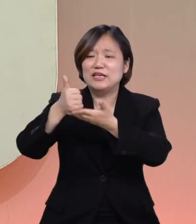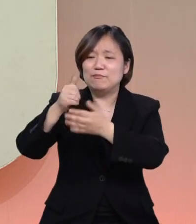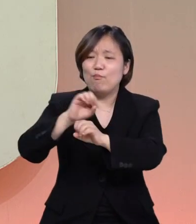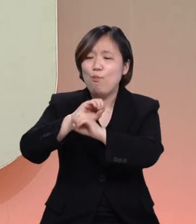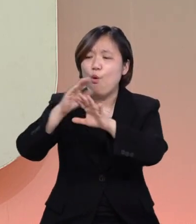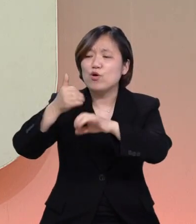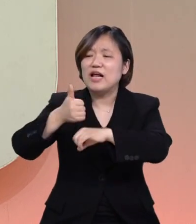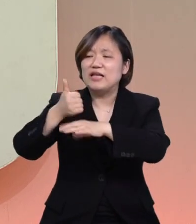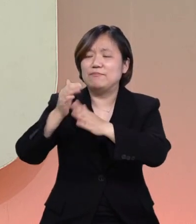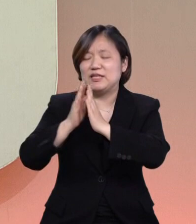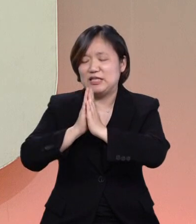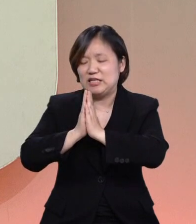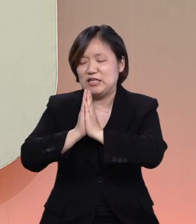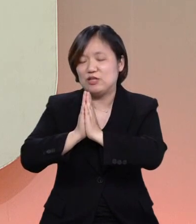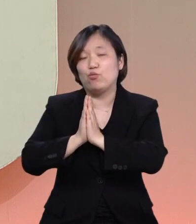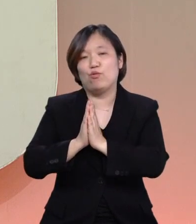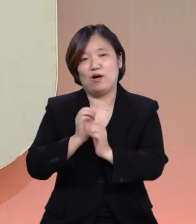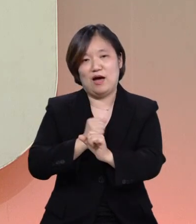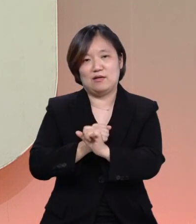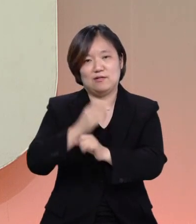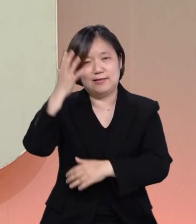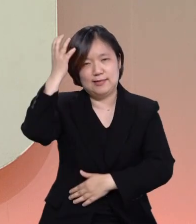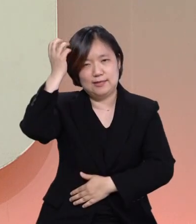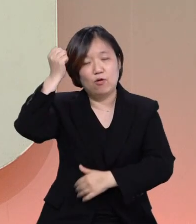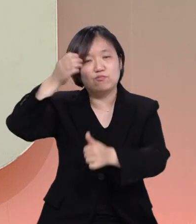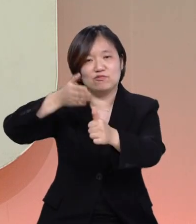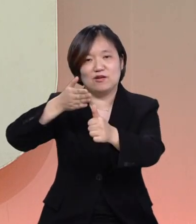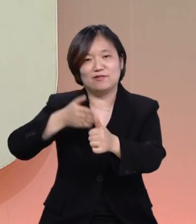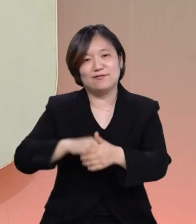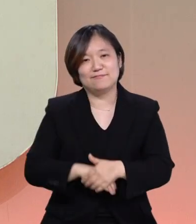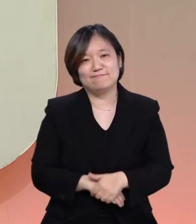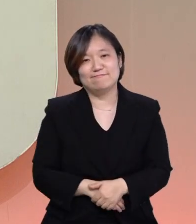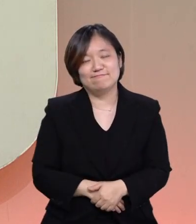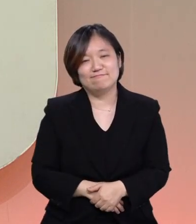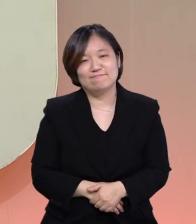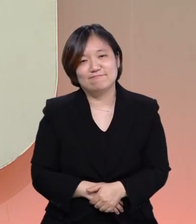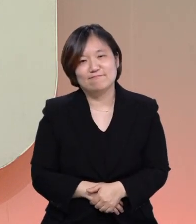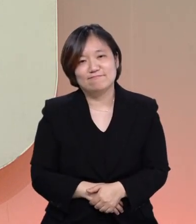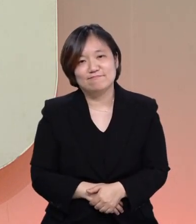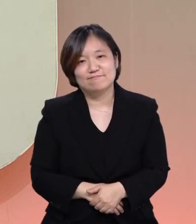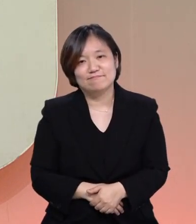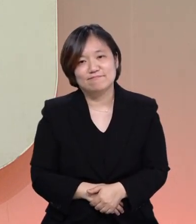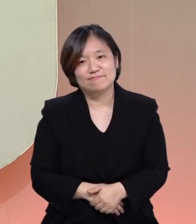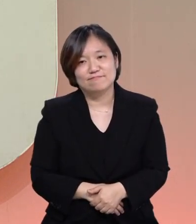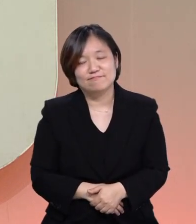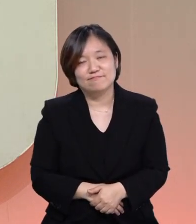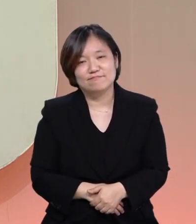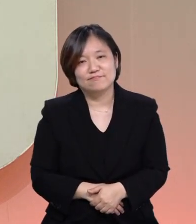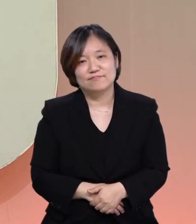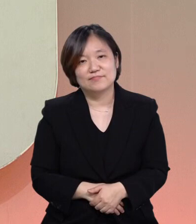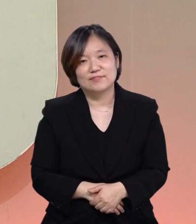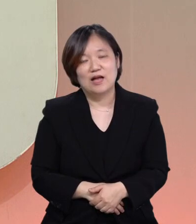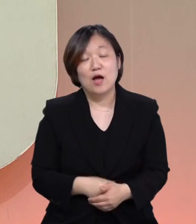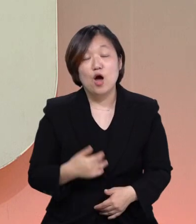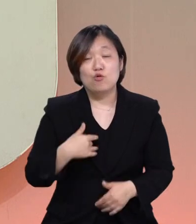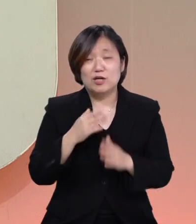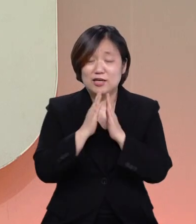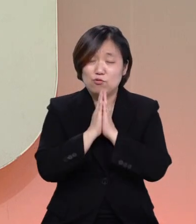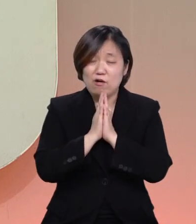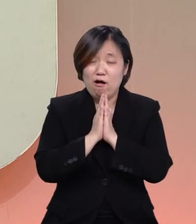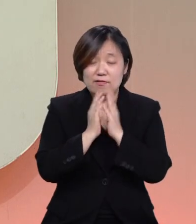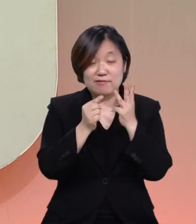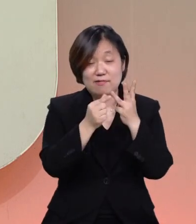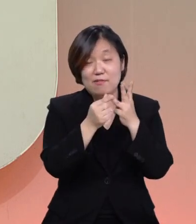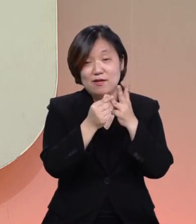하시기 바랍니다 꼭 명심하시기 바랍니다 자 그리고 우리가 기도를 열심히 하더라도